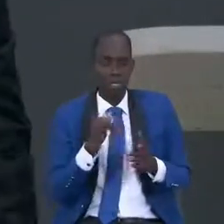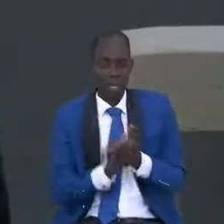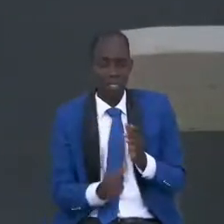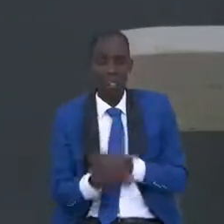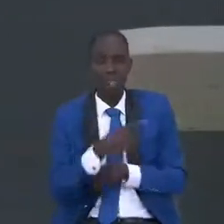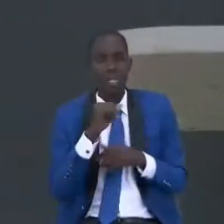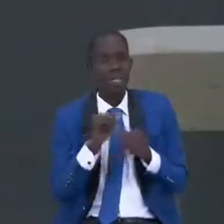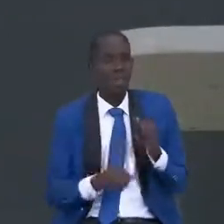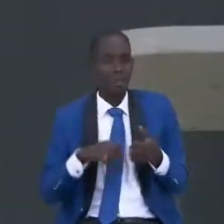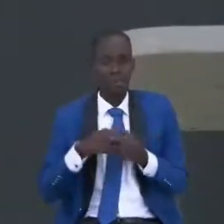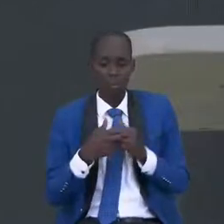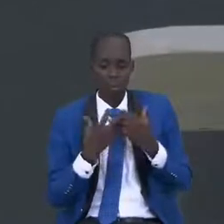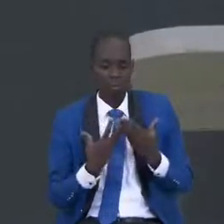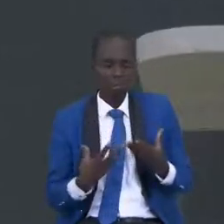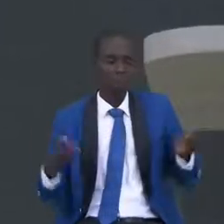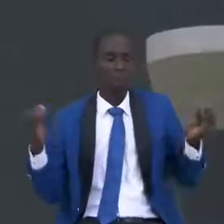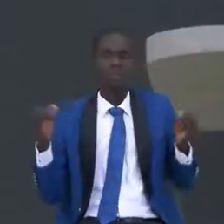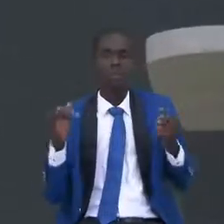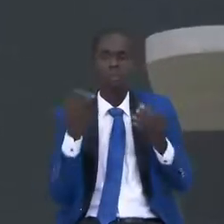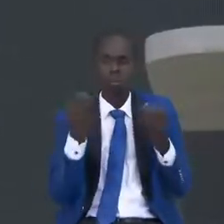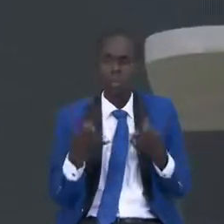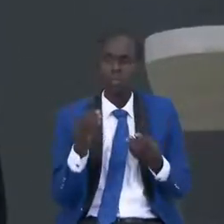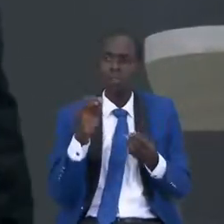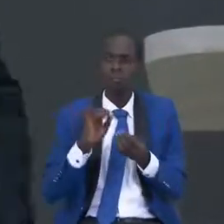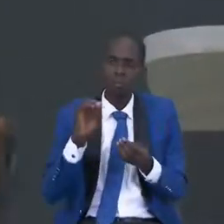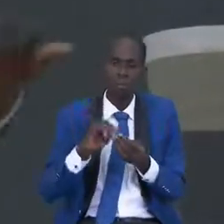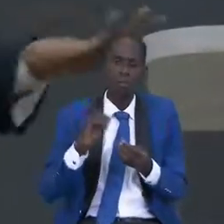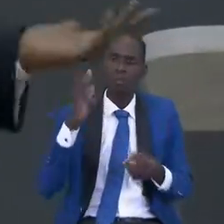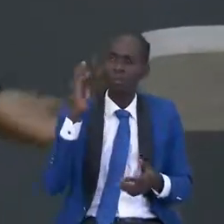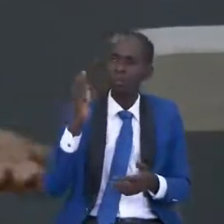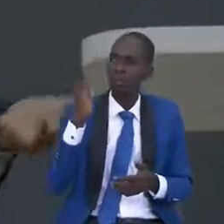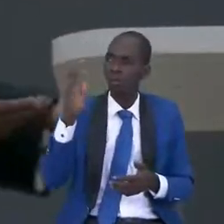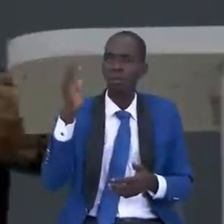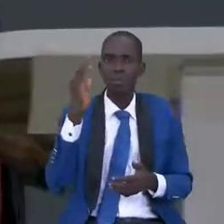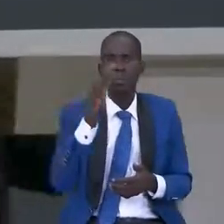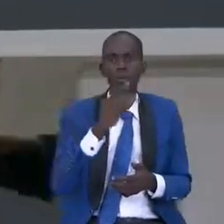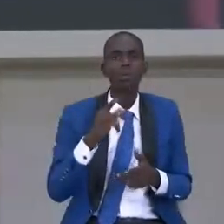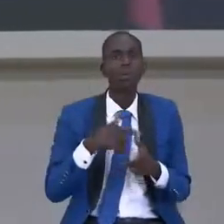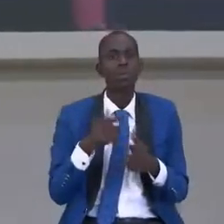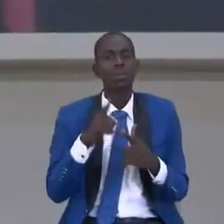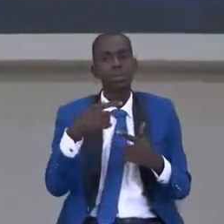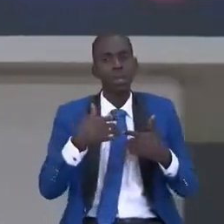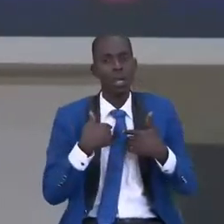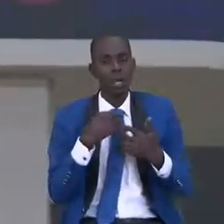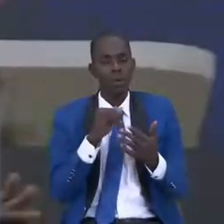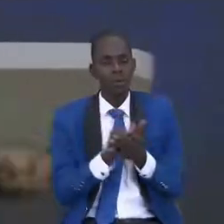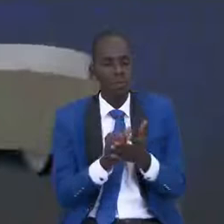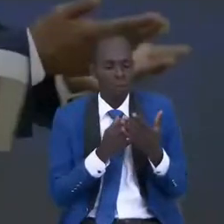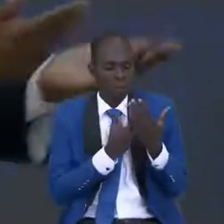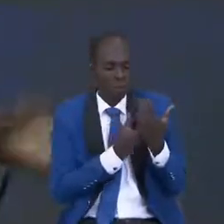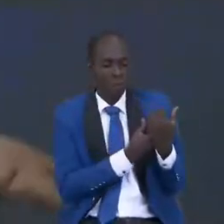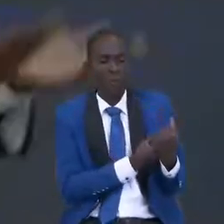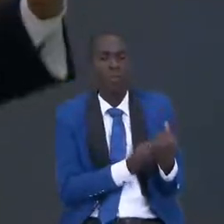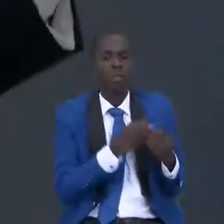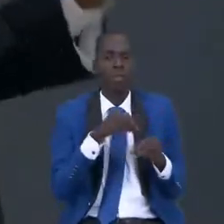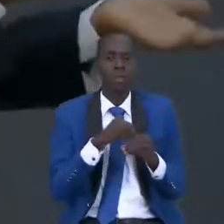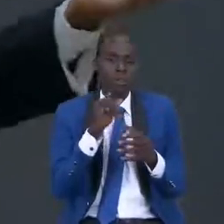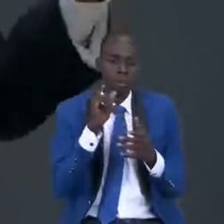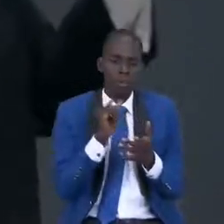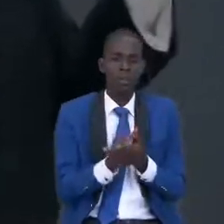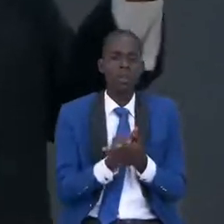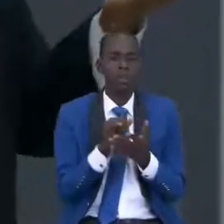terminé. Tel témoigne, l'autre aussi témoigne. Tu auras confiance en un tel docteur. Cette